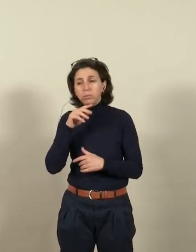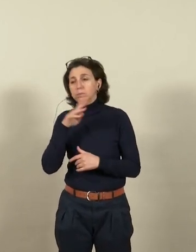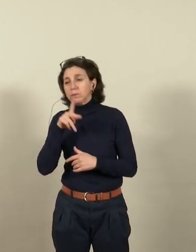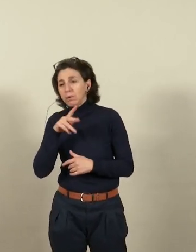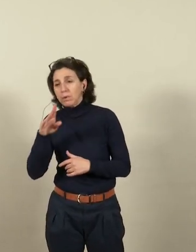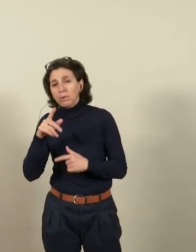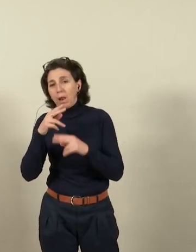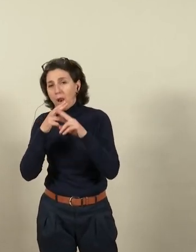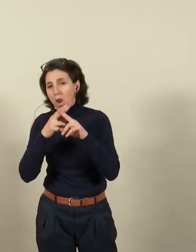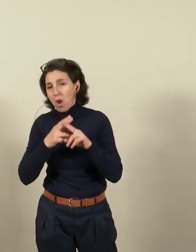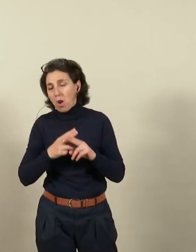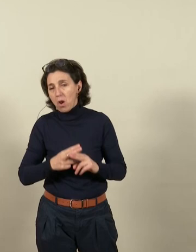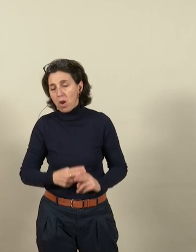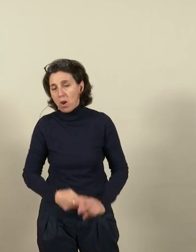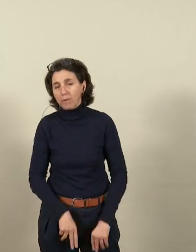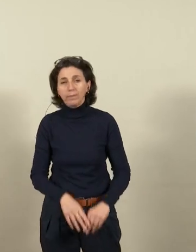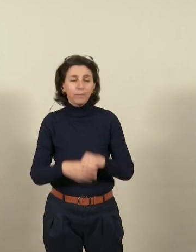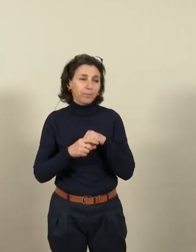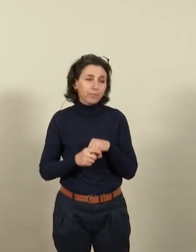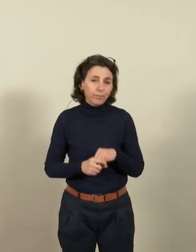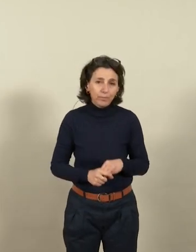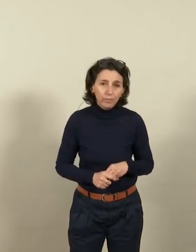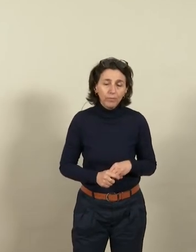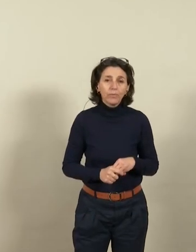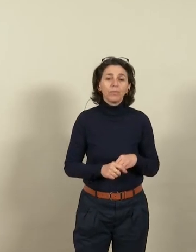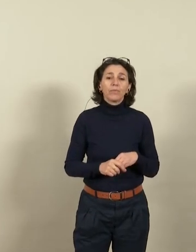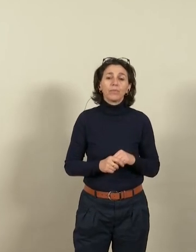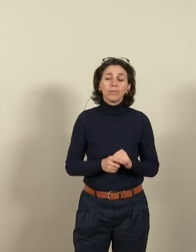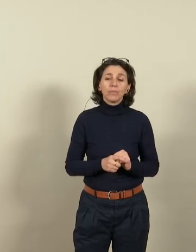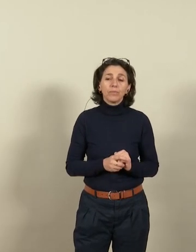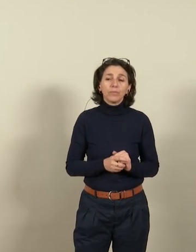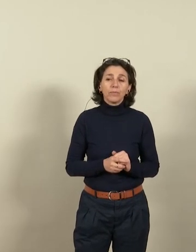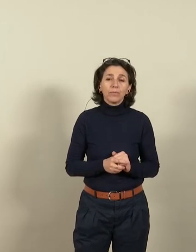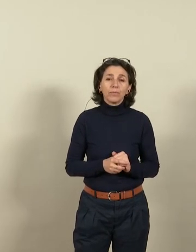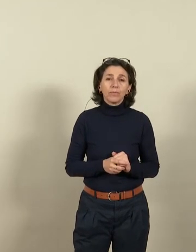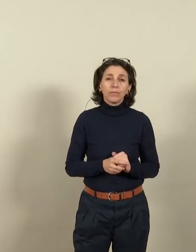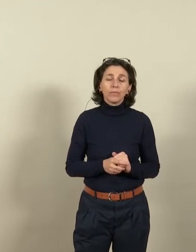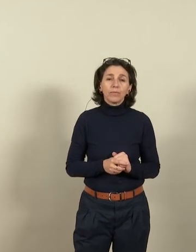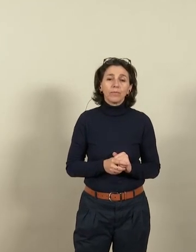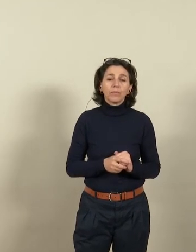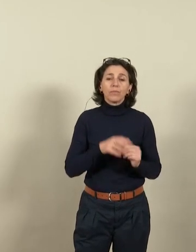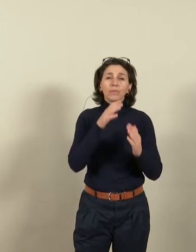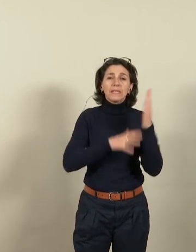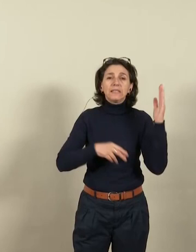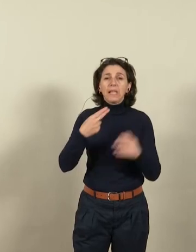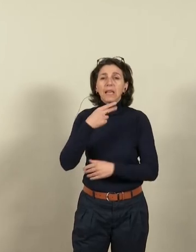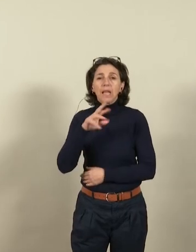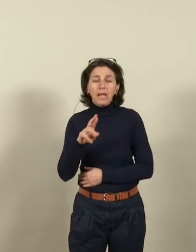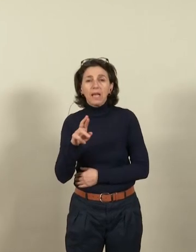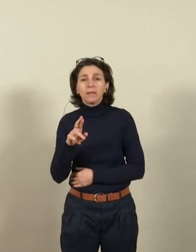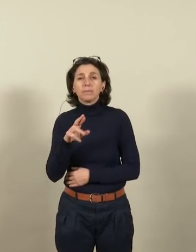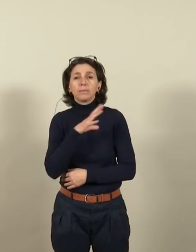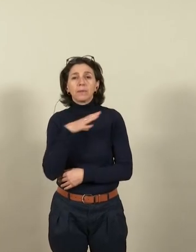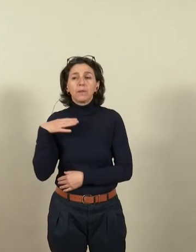Bacher madame fouger monsieur confesson monsieur hfast et donc une liste NR madame bins